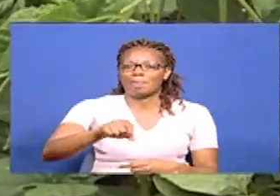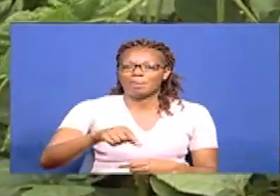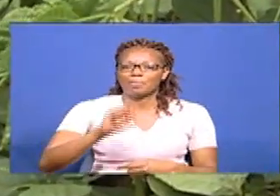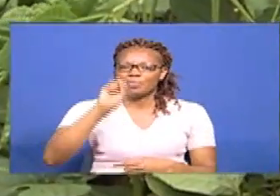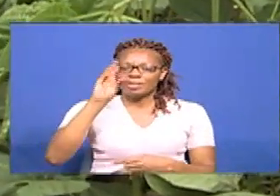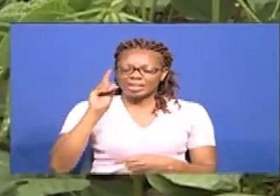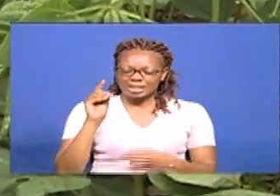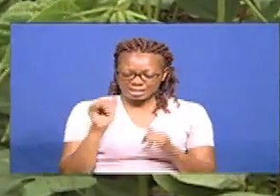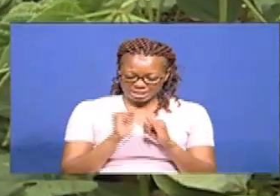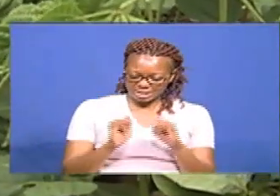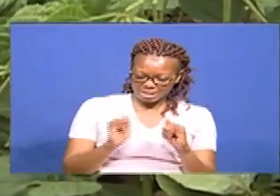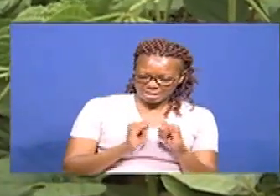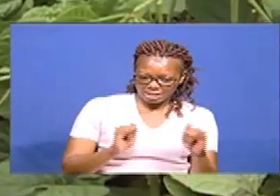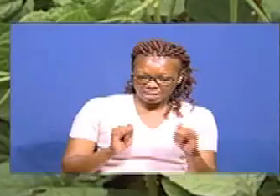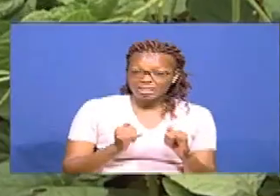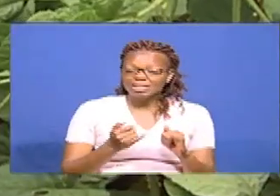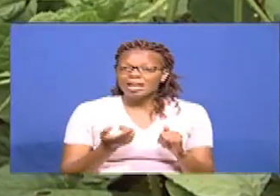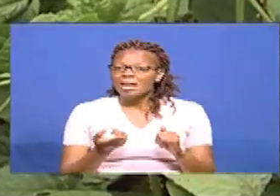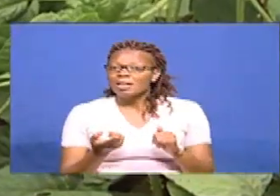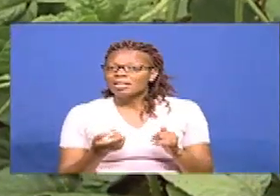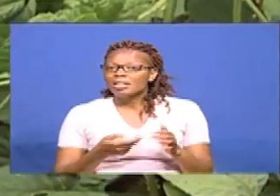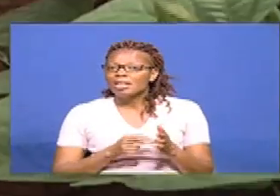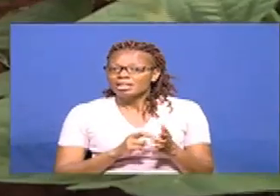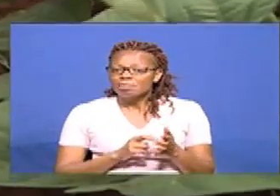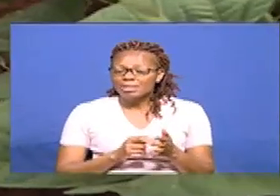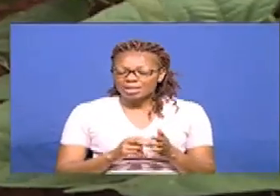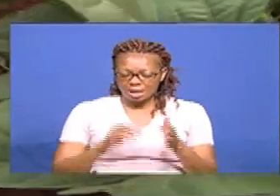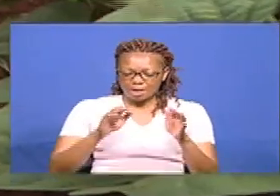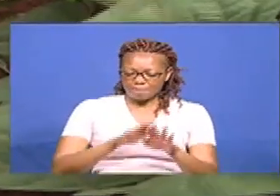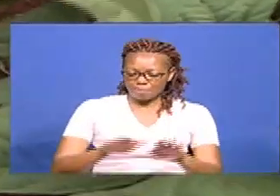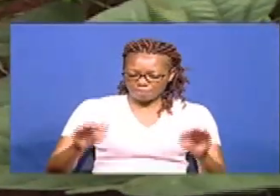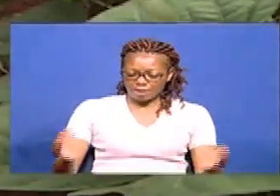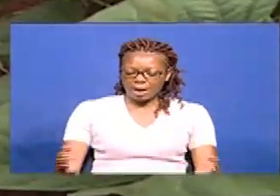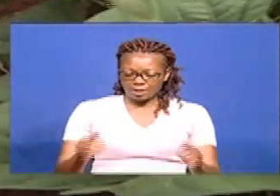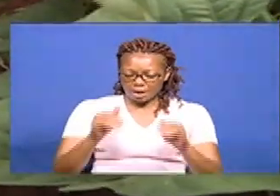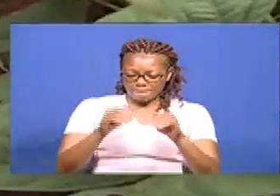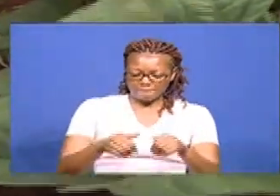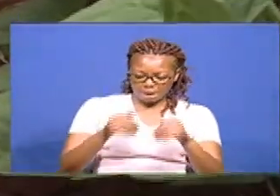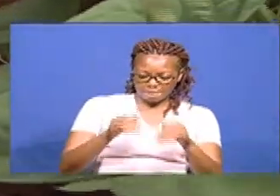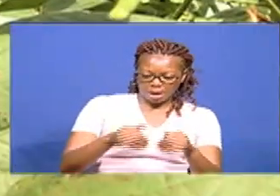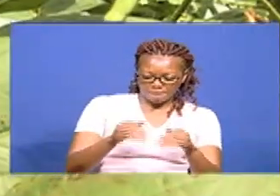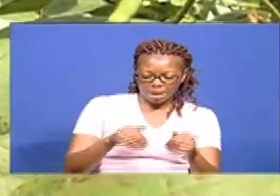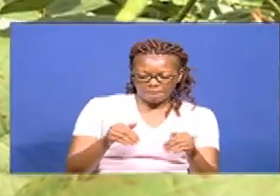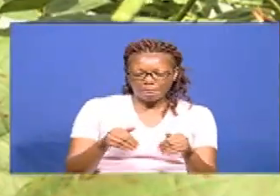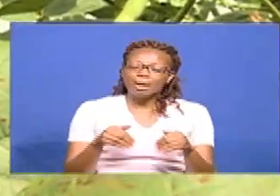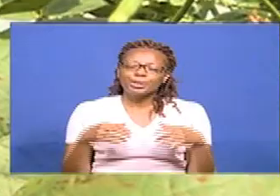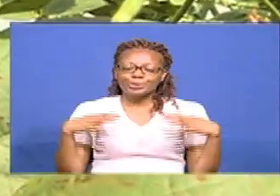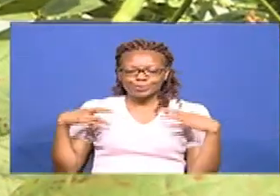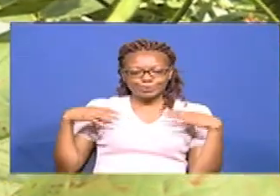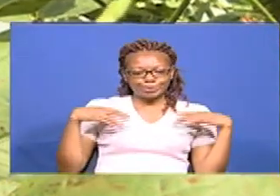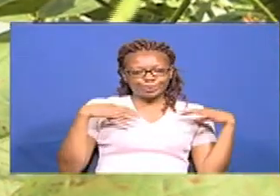kuwa na mbegu safi iliyoidhinishwa, hilo halimaanishi mkulima baada ya kutayarisha shamba lake na kupanda akae